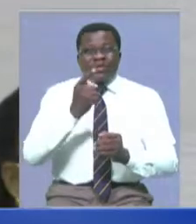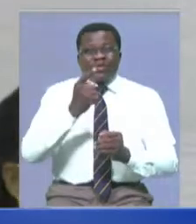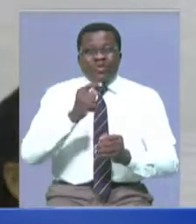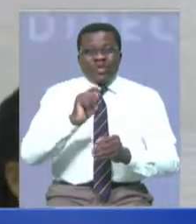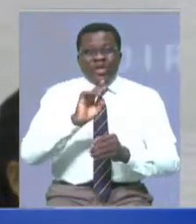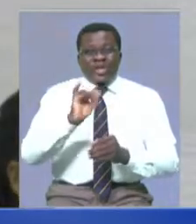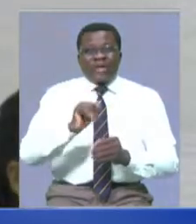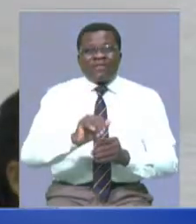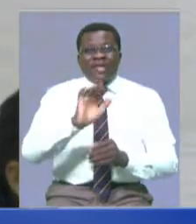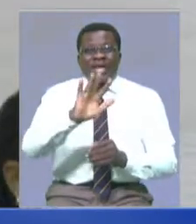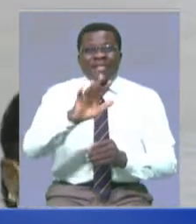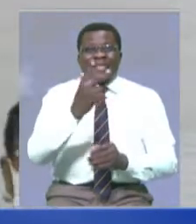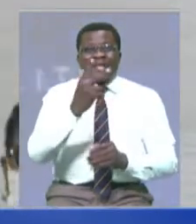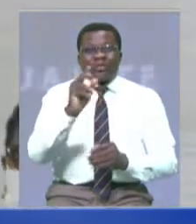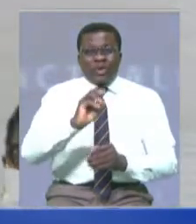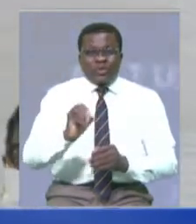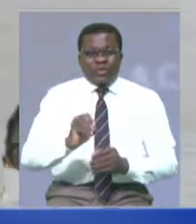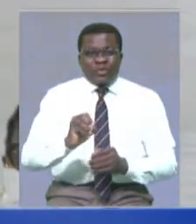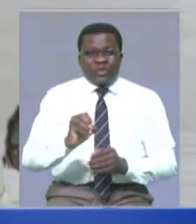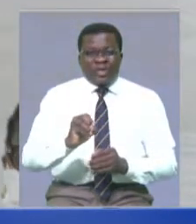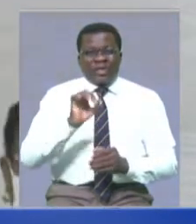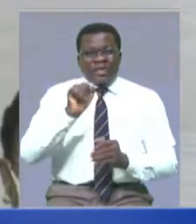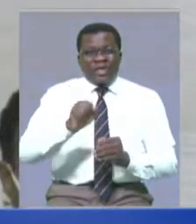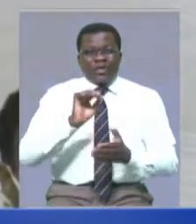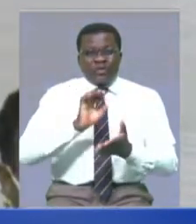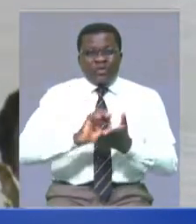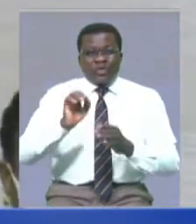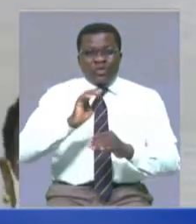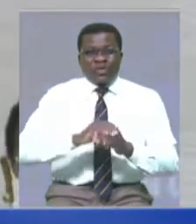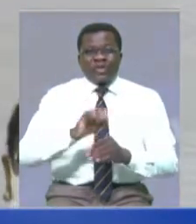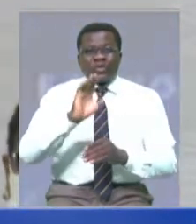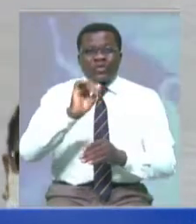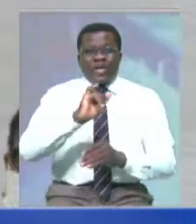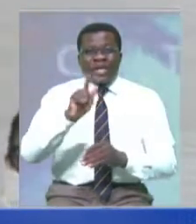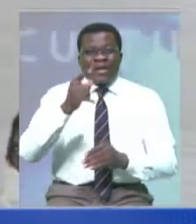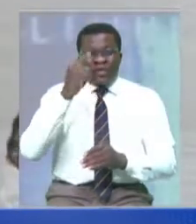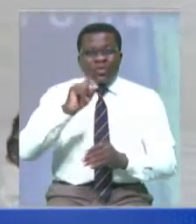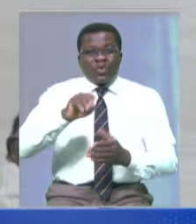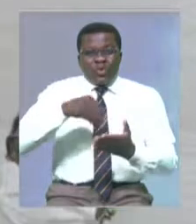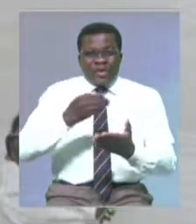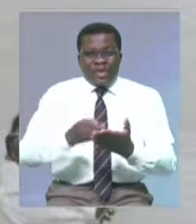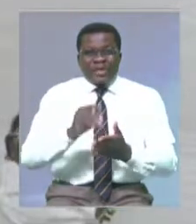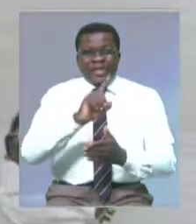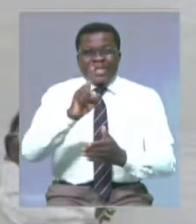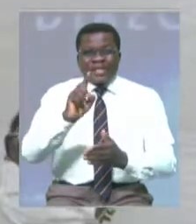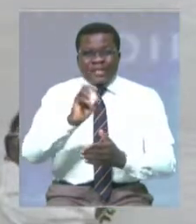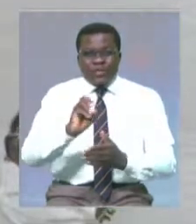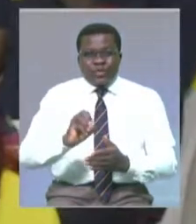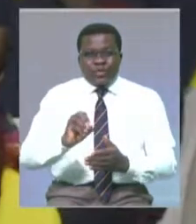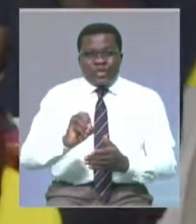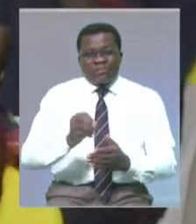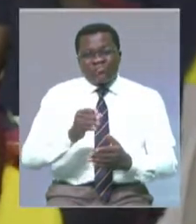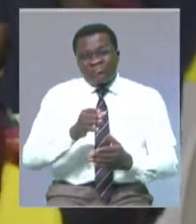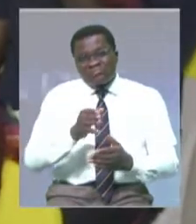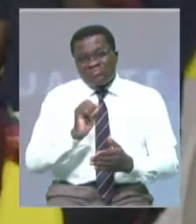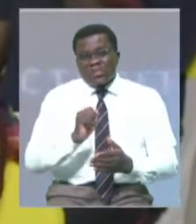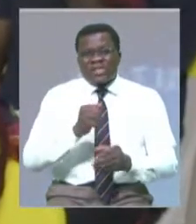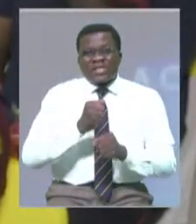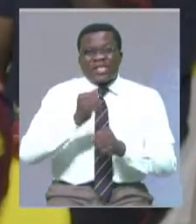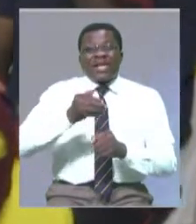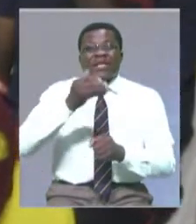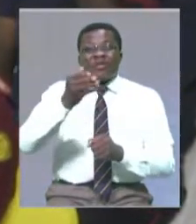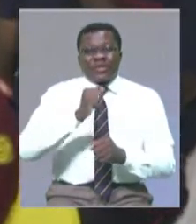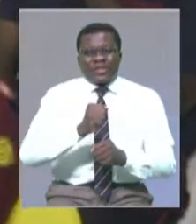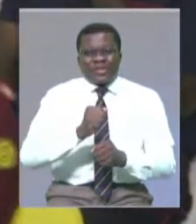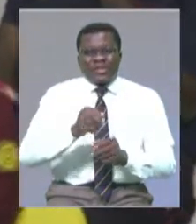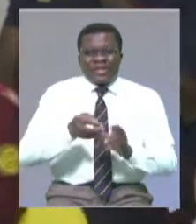a 53% à ce jour et je voudrais compter sur Calavi pour que nous atteignions les 100% d'ici l'année prochaine.